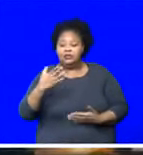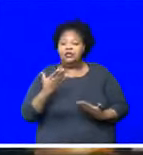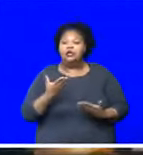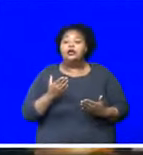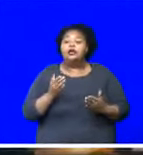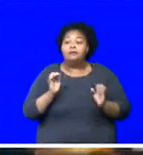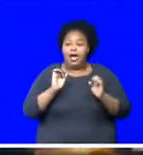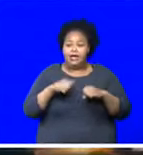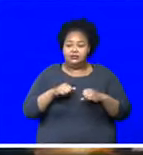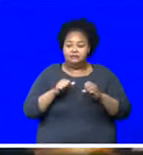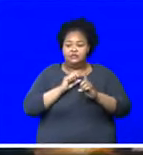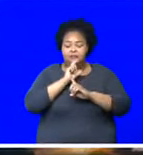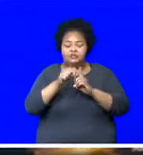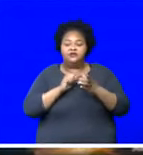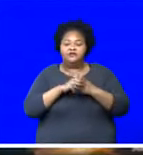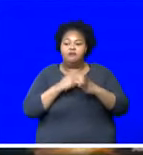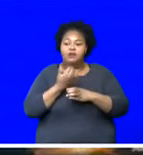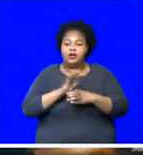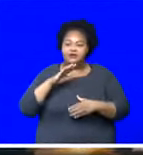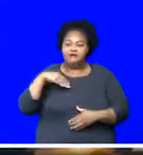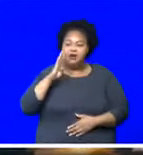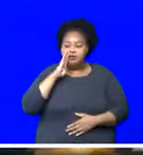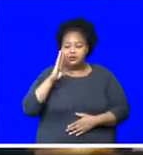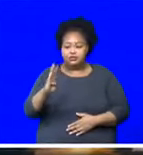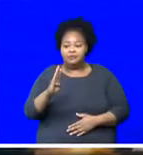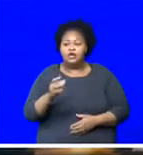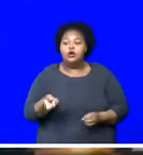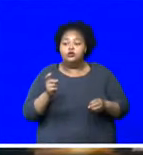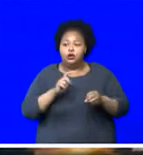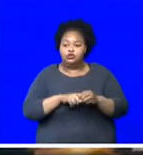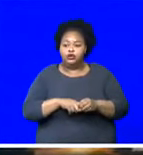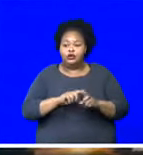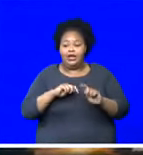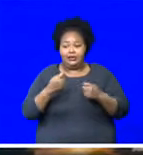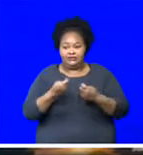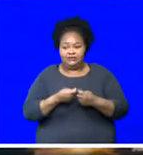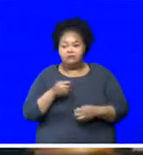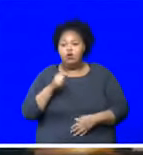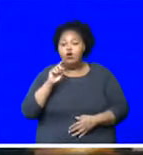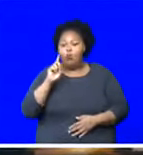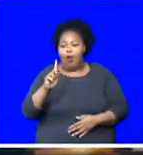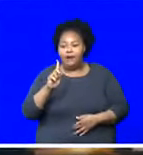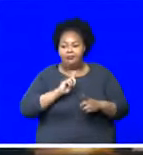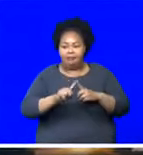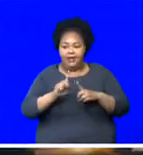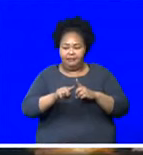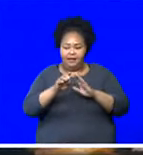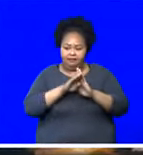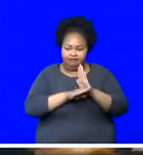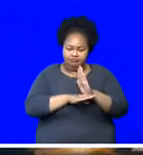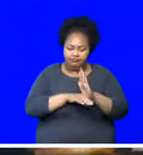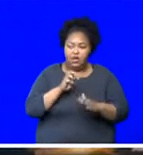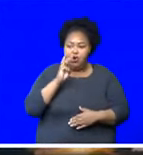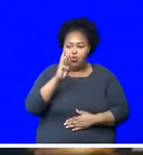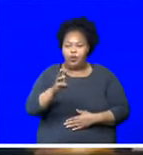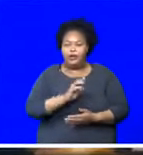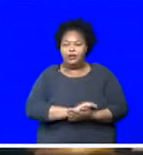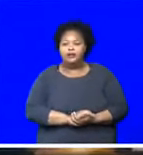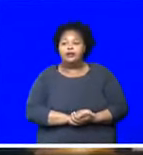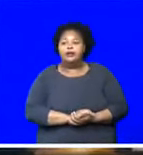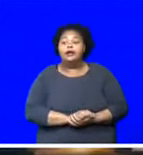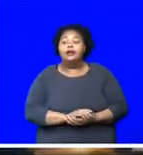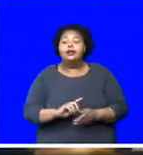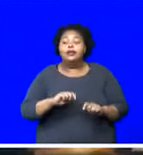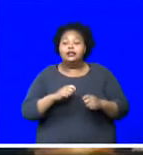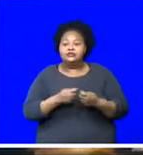Romelu Lukaku wekutala 7 lase-Belgium utawudlalela yona i-Inter Milan i-season ibe yinye. Licembu le-Inter Milan ikubheke ukuthi libhadale